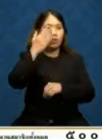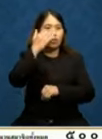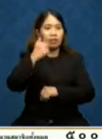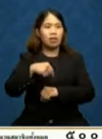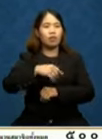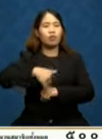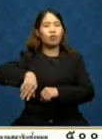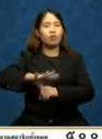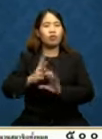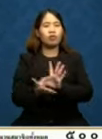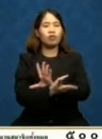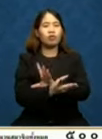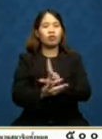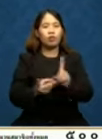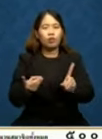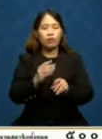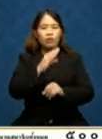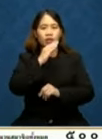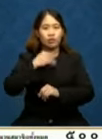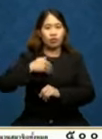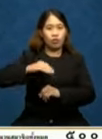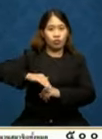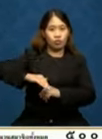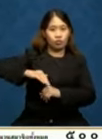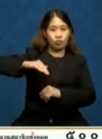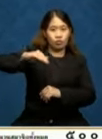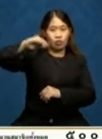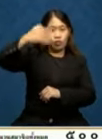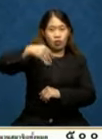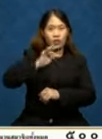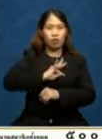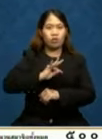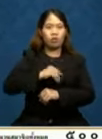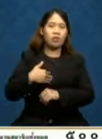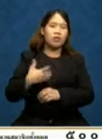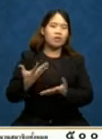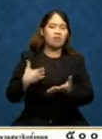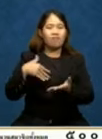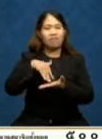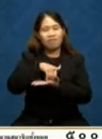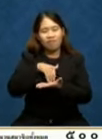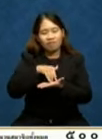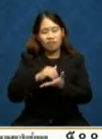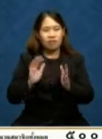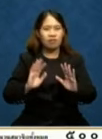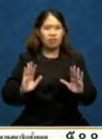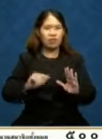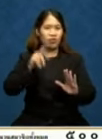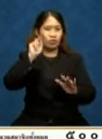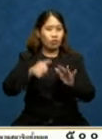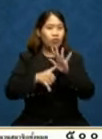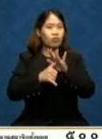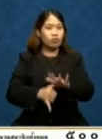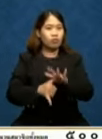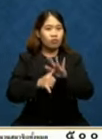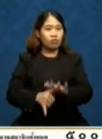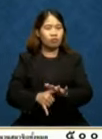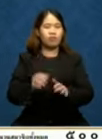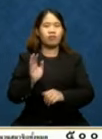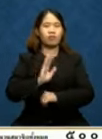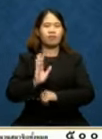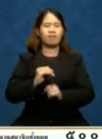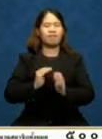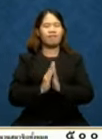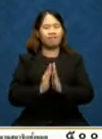งต่อสังคมที่เวลาเราโตขึ้นแล้วเราเป็นเพียงแค่คนที่อ่อนแอเลยต้องใช้อำนาจอย่างนี้เพื่อกดขี่ทุกคน